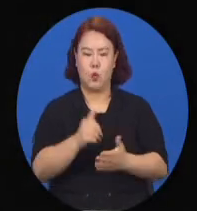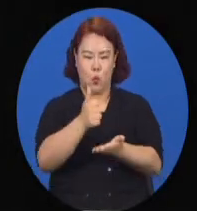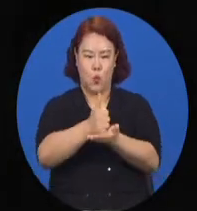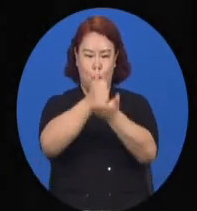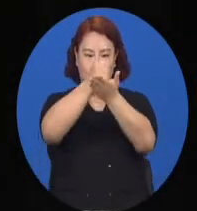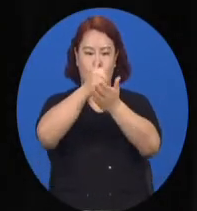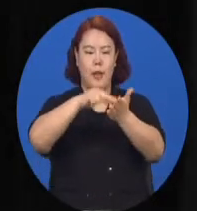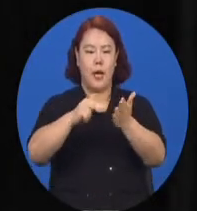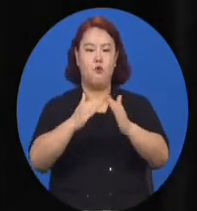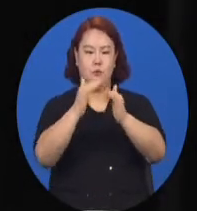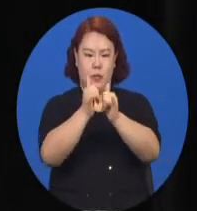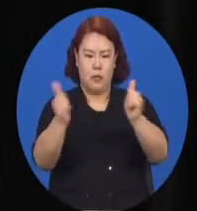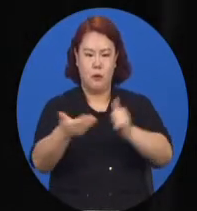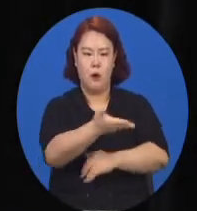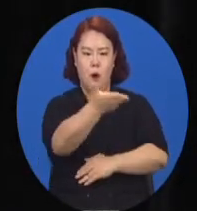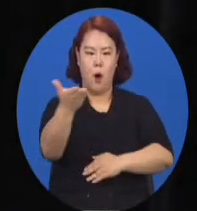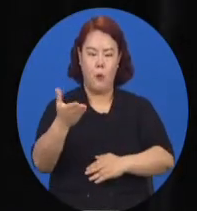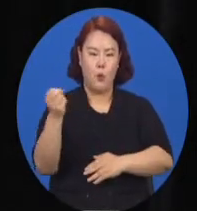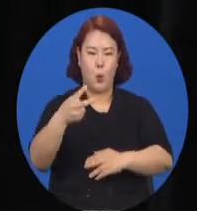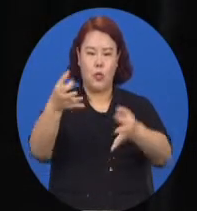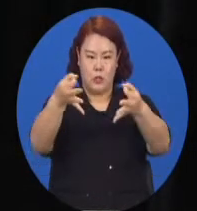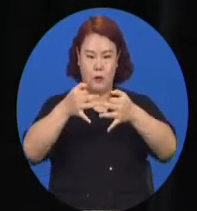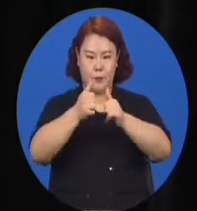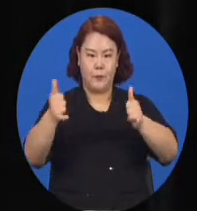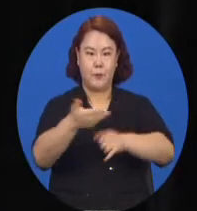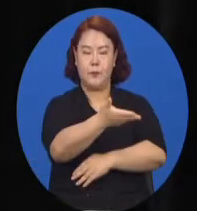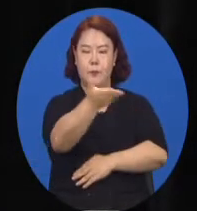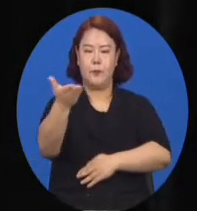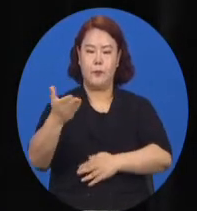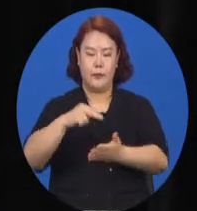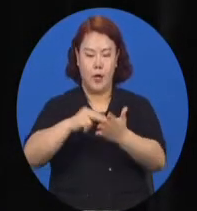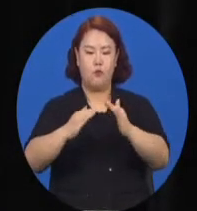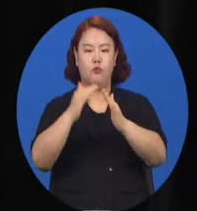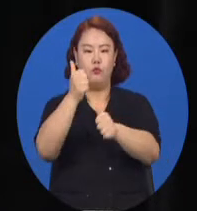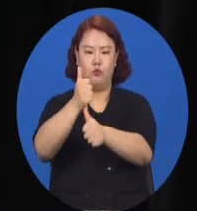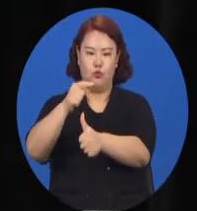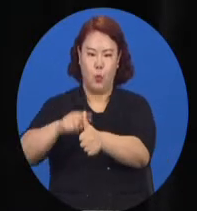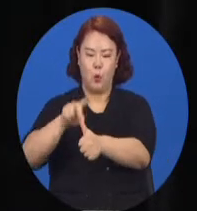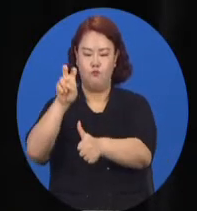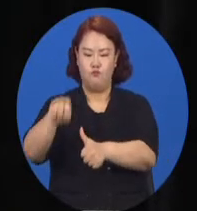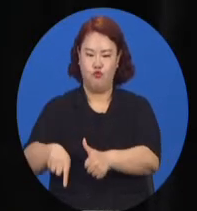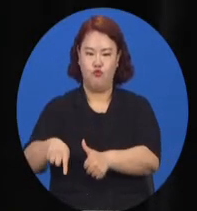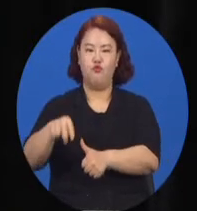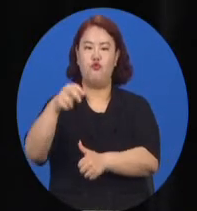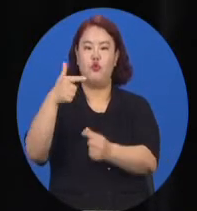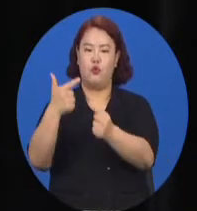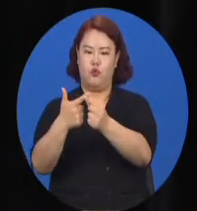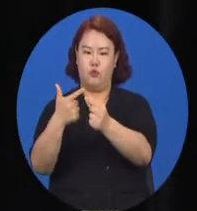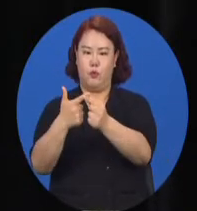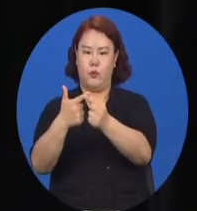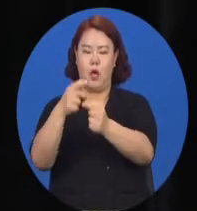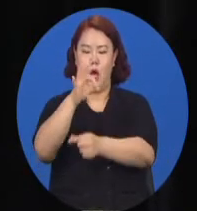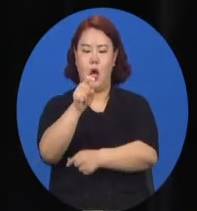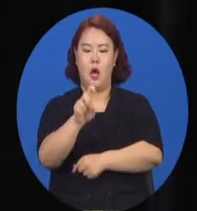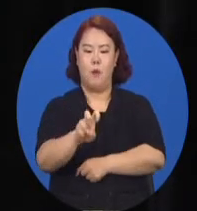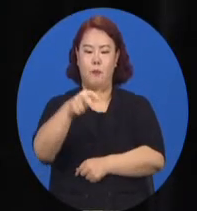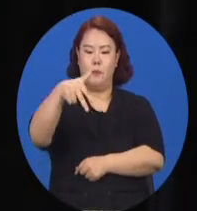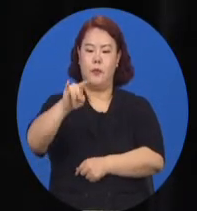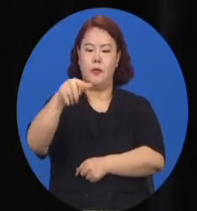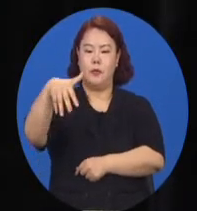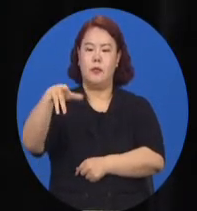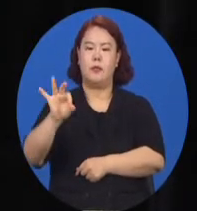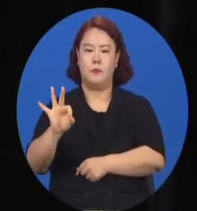존경하는 단양군민 여러분, 그리고 시청자 여러분, 단양군수 후보 무소속 기호 6번